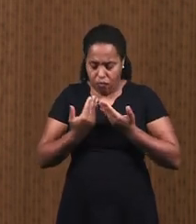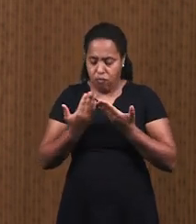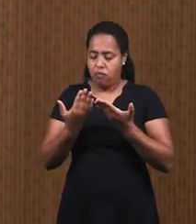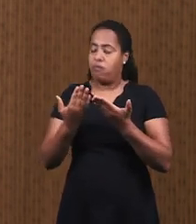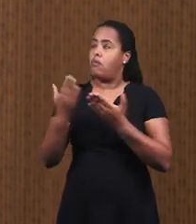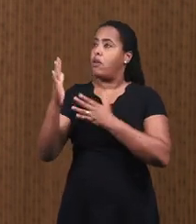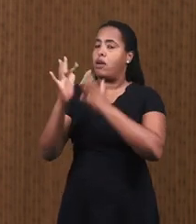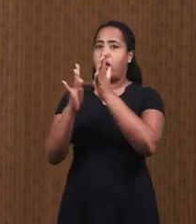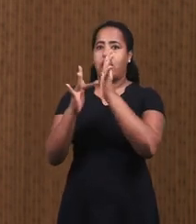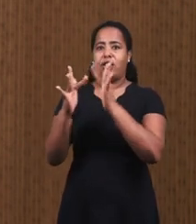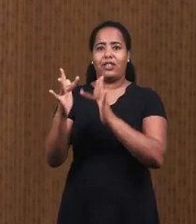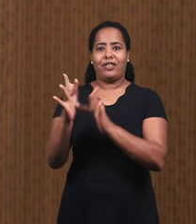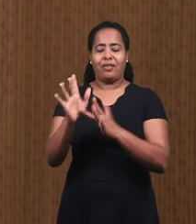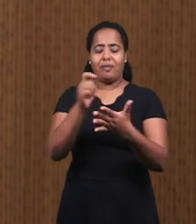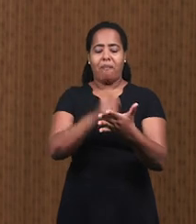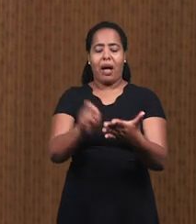Jésus.